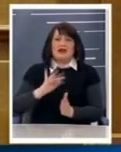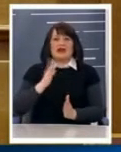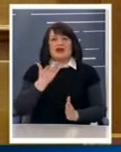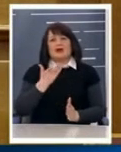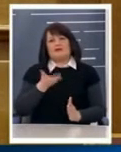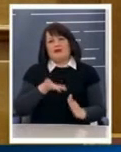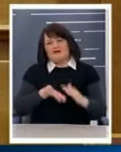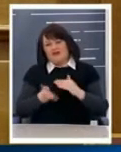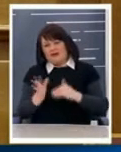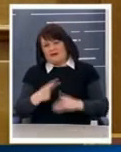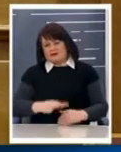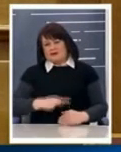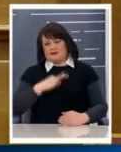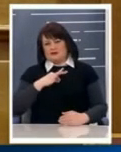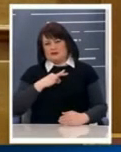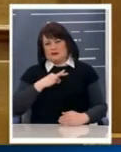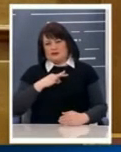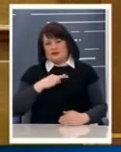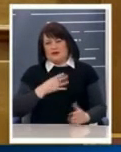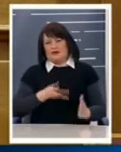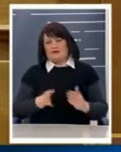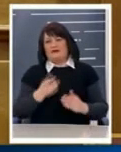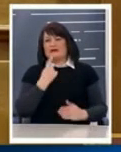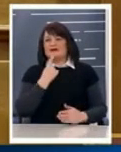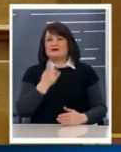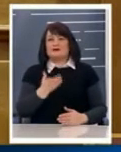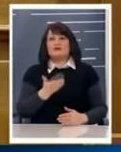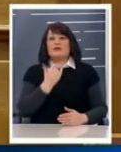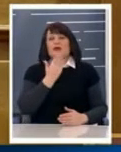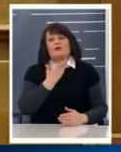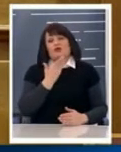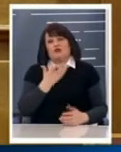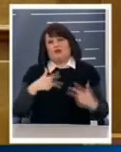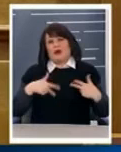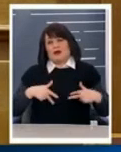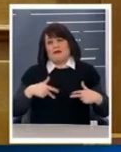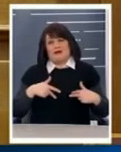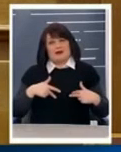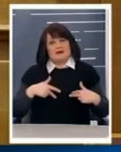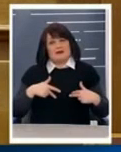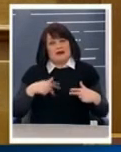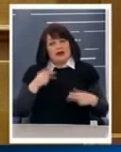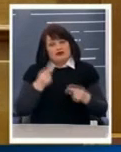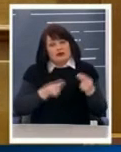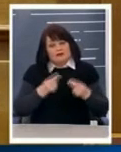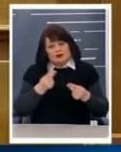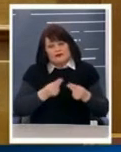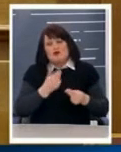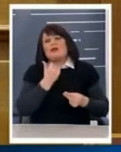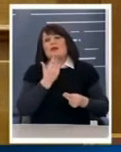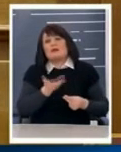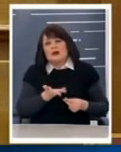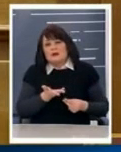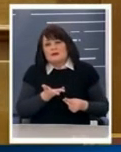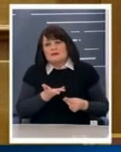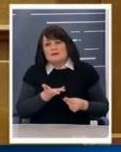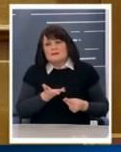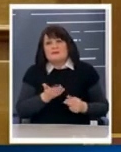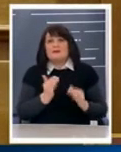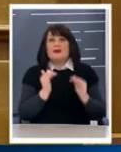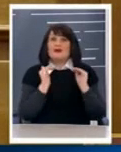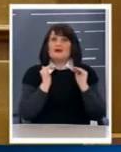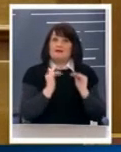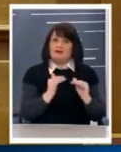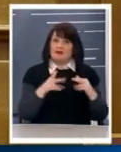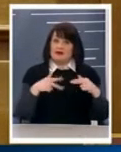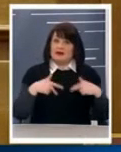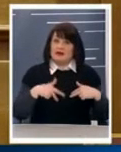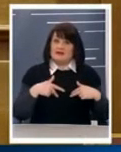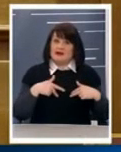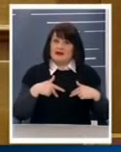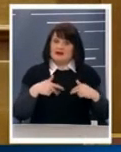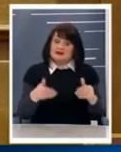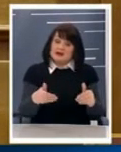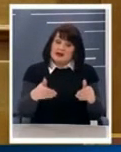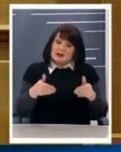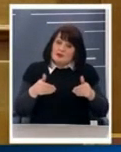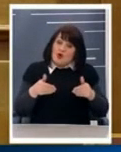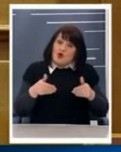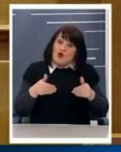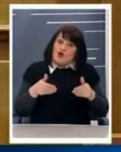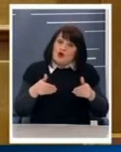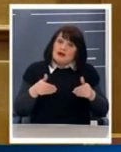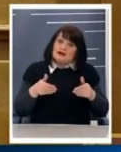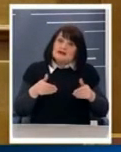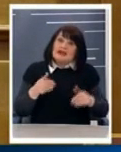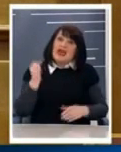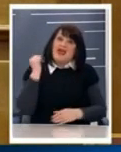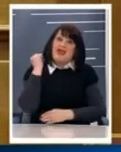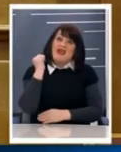αξιοπρεπώς και λέτε στο λαό δεν μπορέσαμε έτσι όπως υπολογίζαμε, ή μένετε και εις αυτό κάνετε υποχώρηση. Σας το λέω